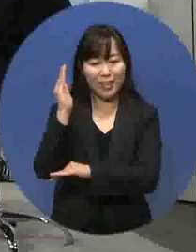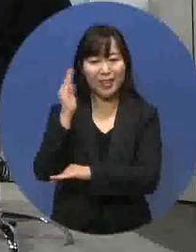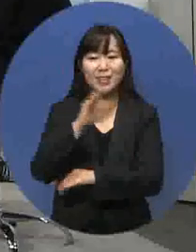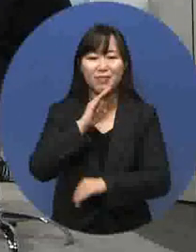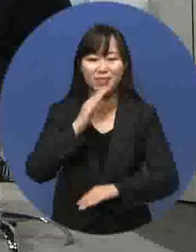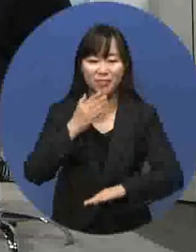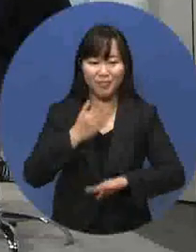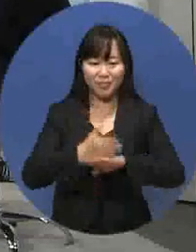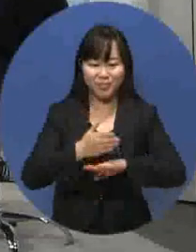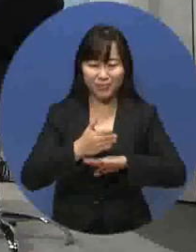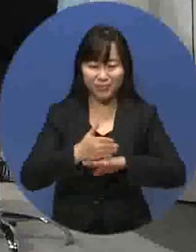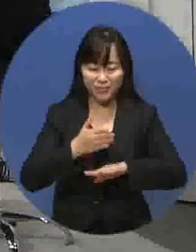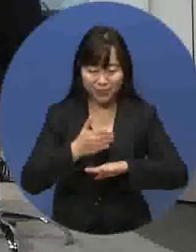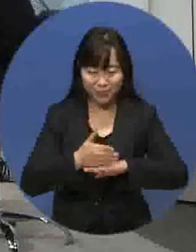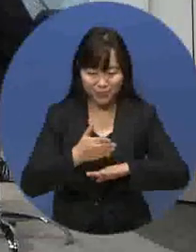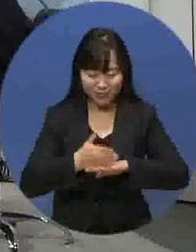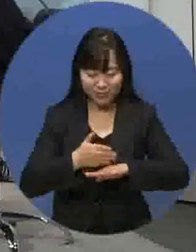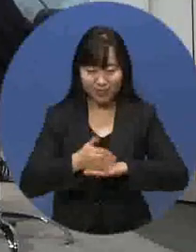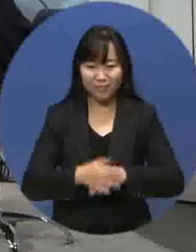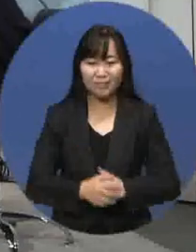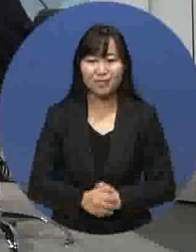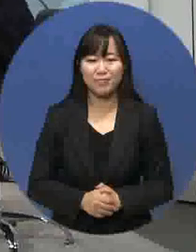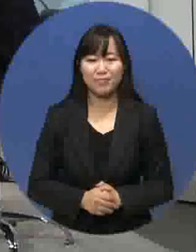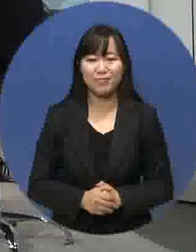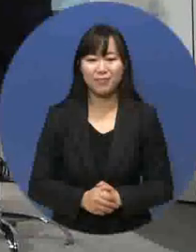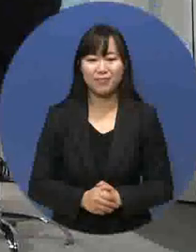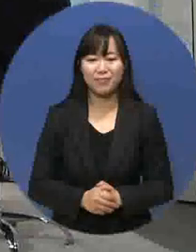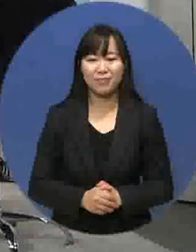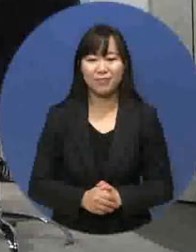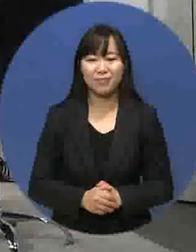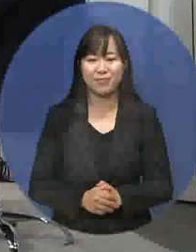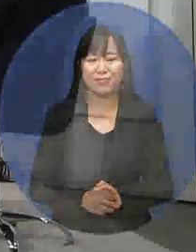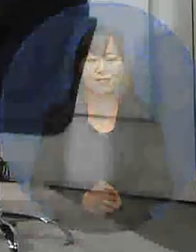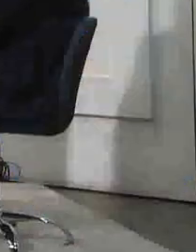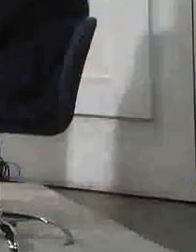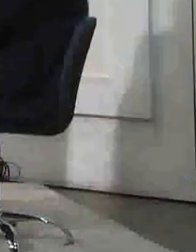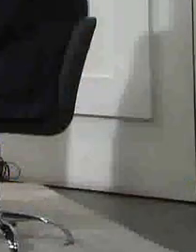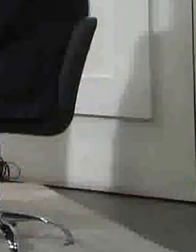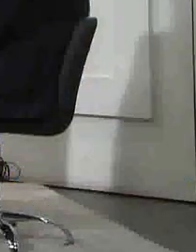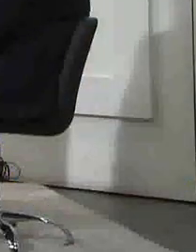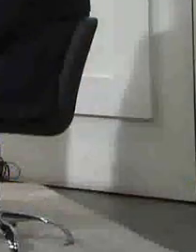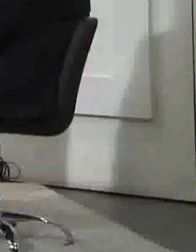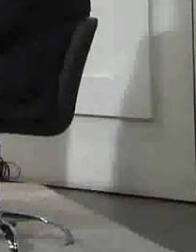솔직한 얘기에 감사합니다. 고맙습니다. 초대해 주셔서 감사합니다.